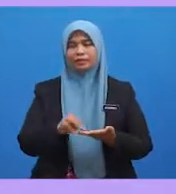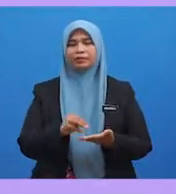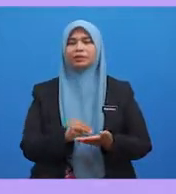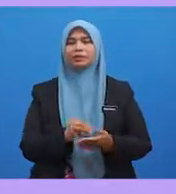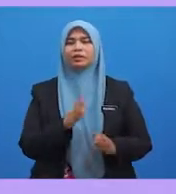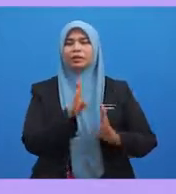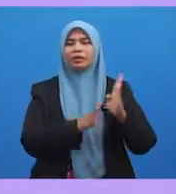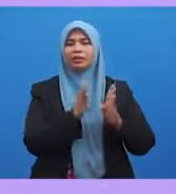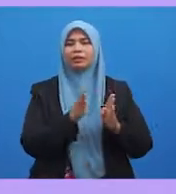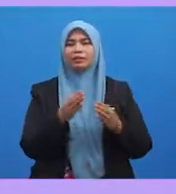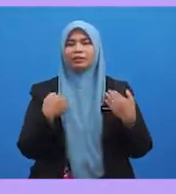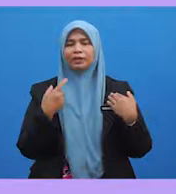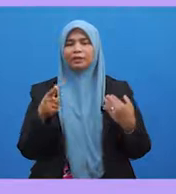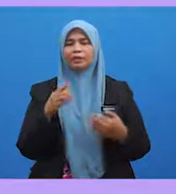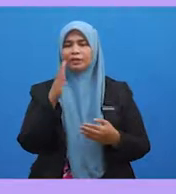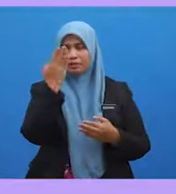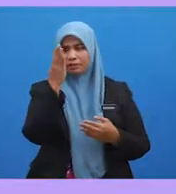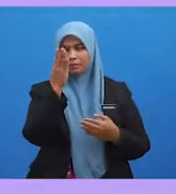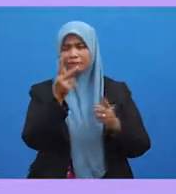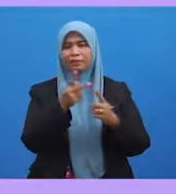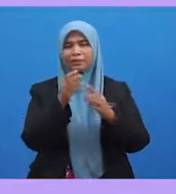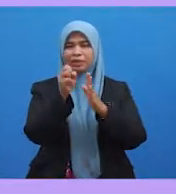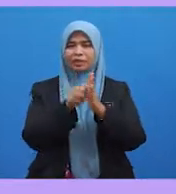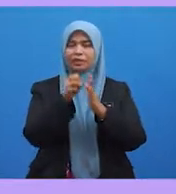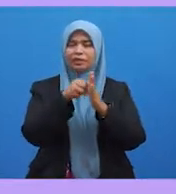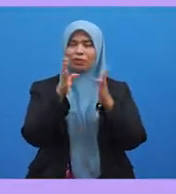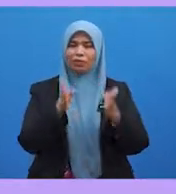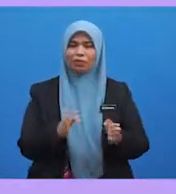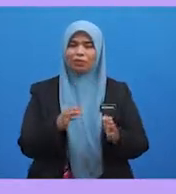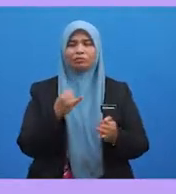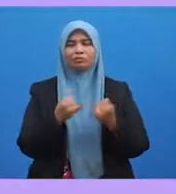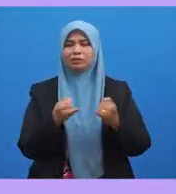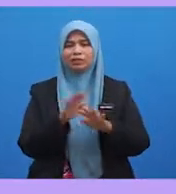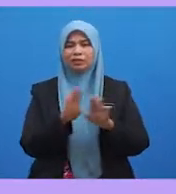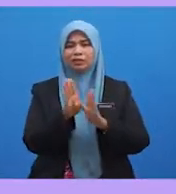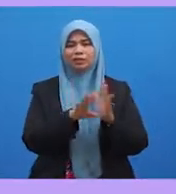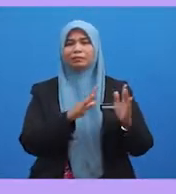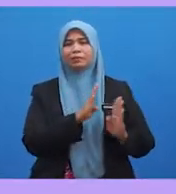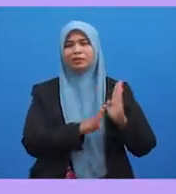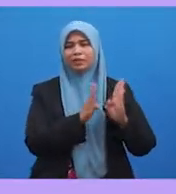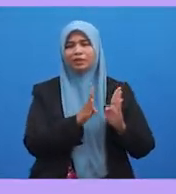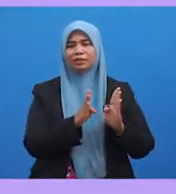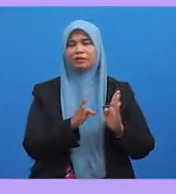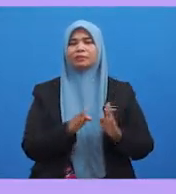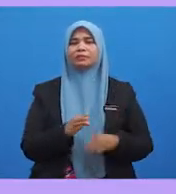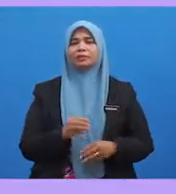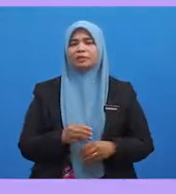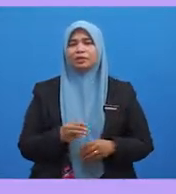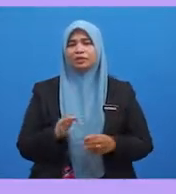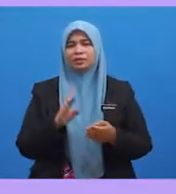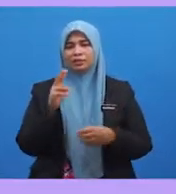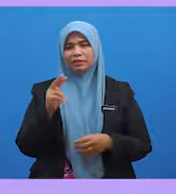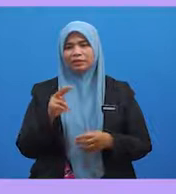Adab merupakan cerminan kepada seseorang. Jika murid-murid tidak beradab di tempat yang mulia seperti di dalam